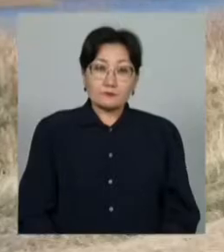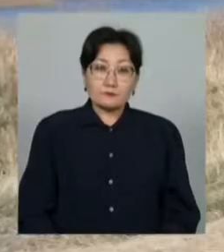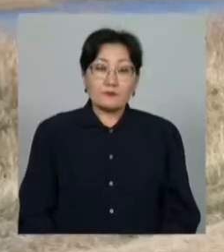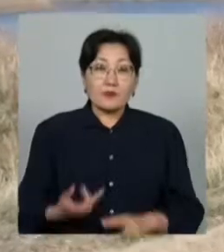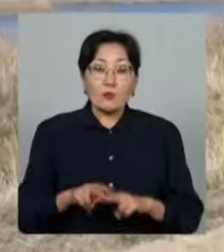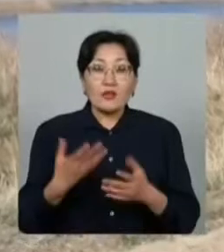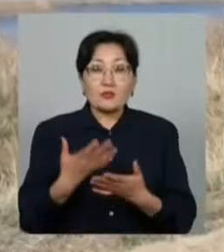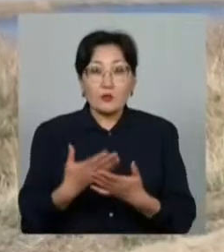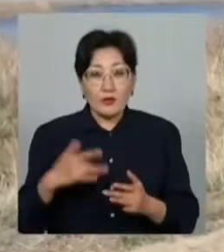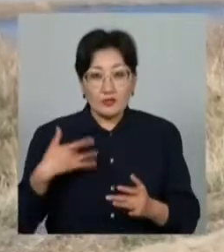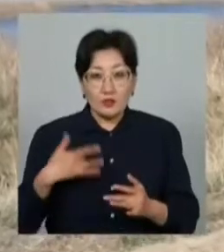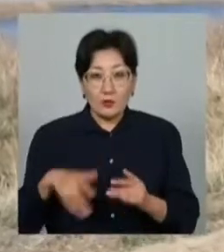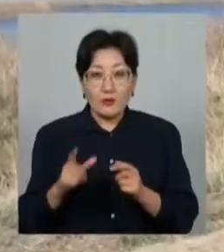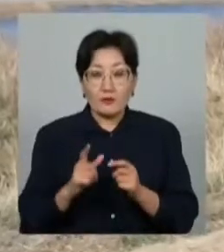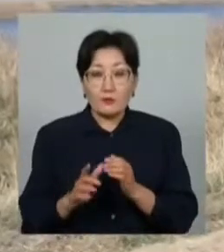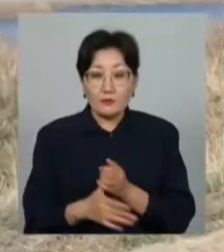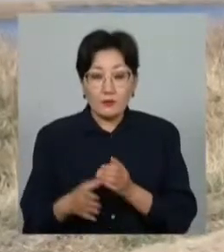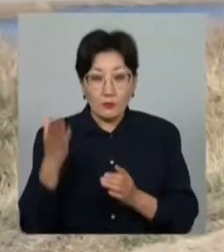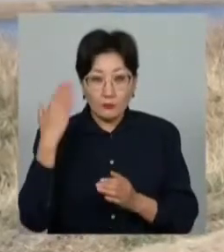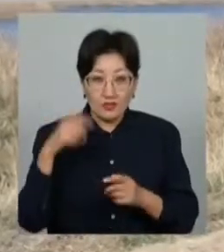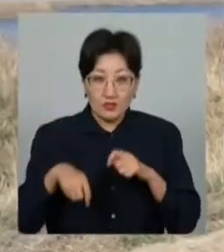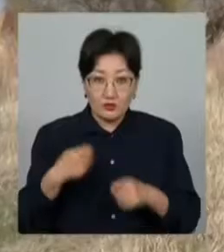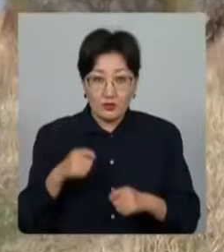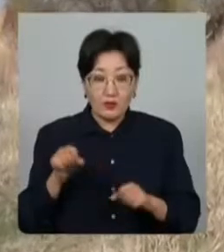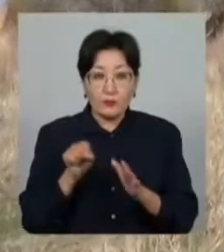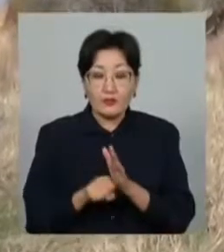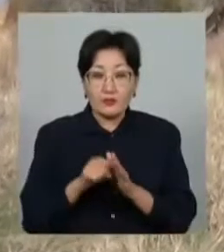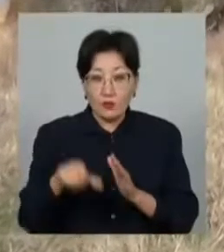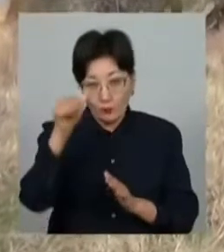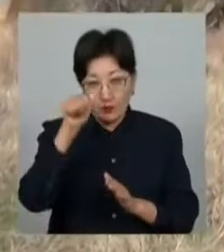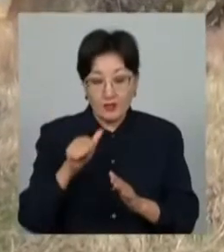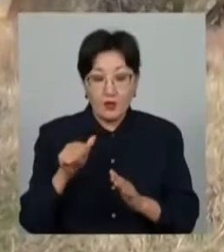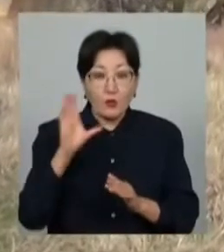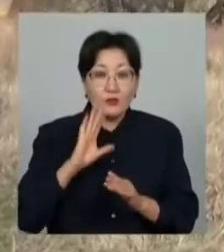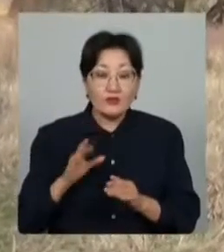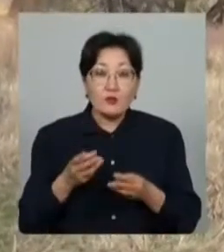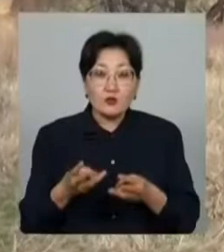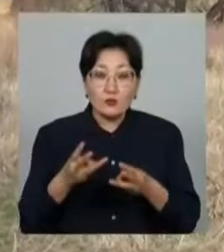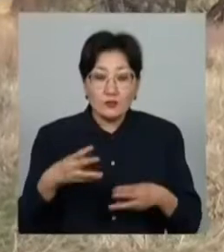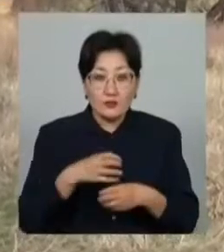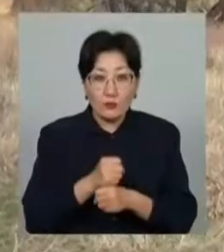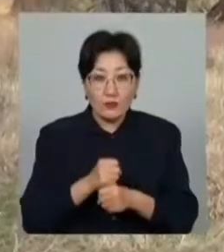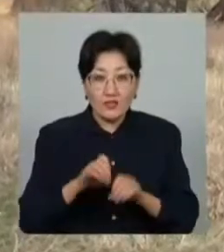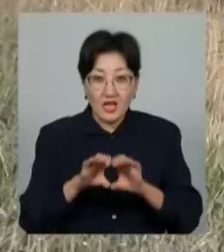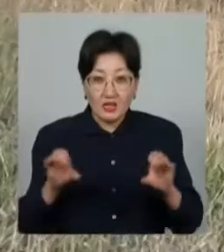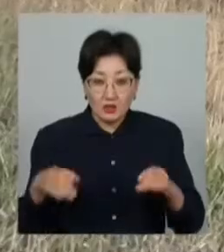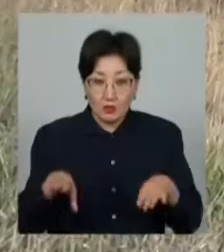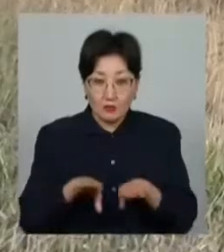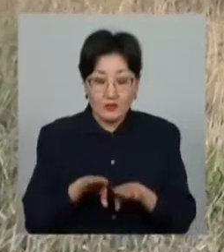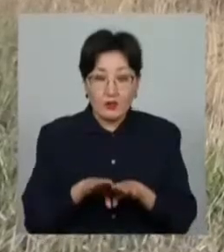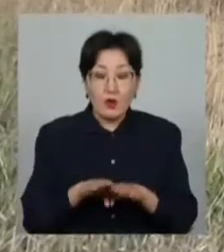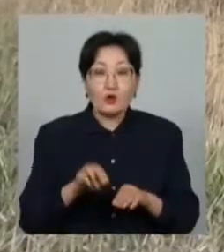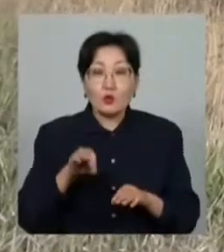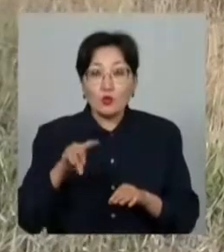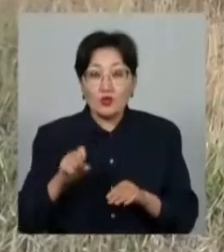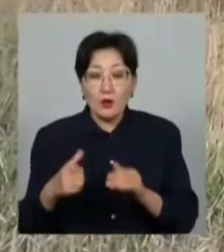Бұл көрініс жамбылдық балықшылардың былтырғы шығына, қысайларында тоғандарға келіп тұрған су тоқтатылып, каналдар жабылған, салдарынан